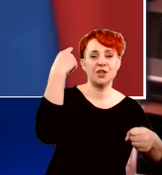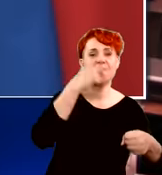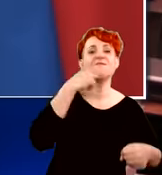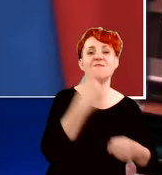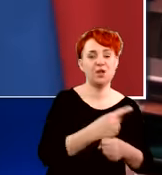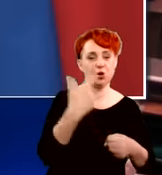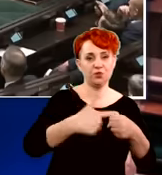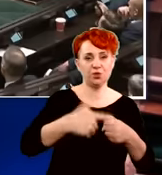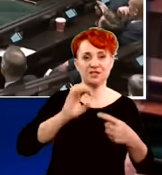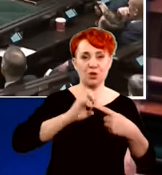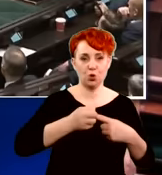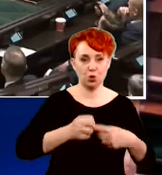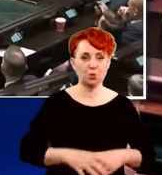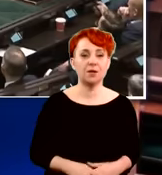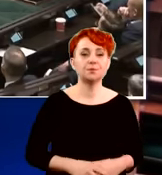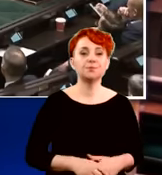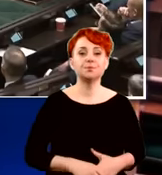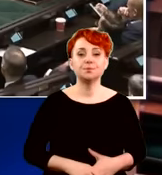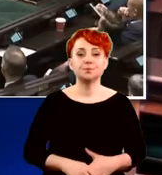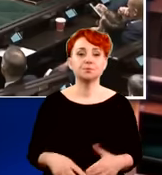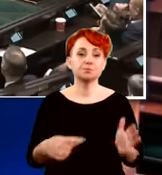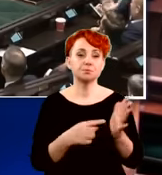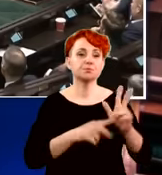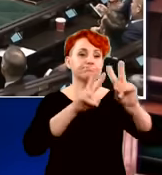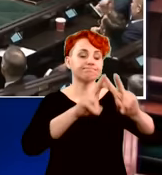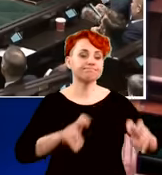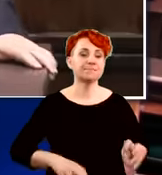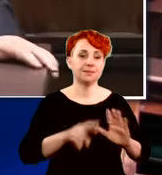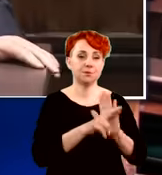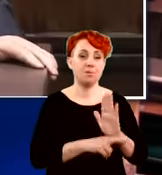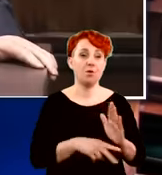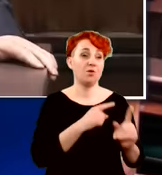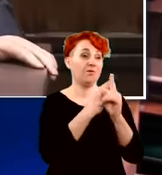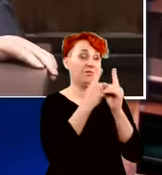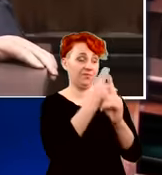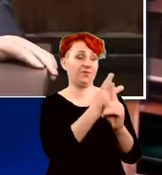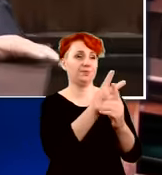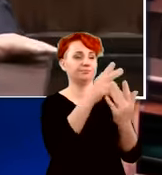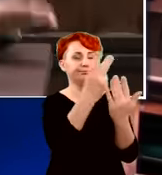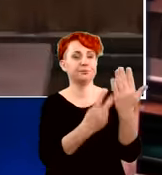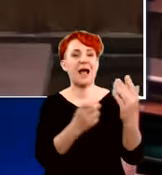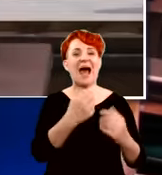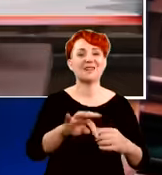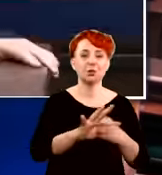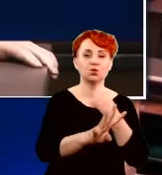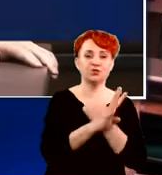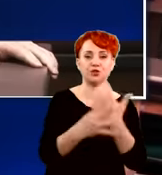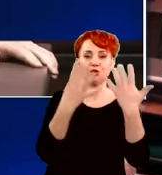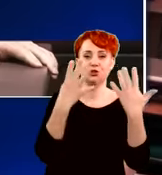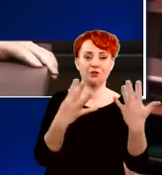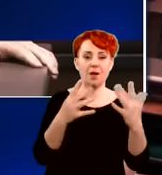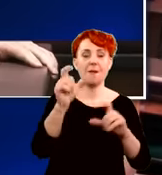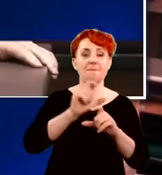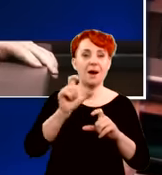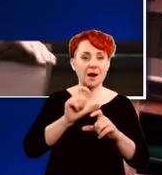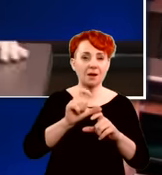Szanowni... Kiedy ja analizuję przepisy, bo tak czytam wprost artykuł 99, paragraf, ustęp